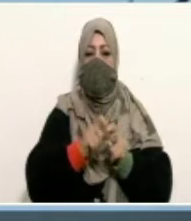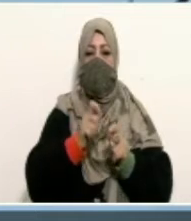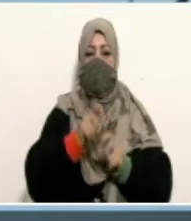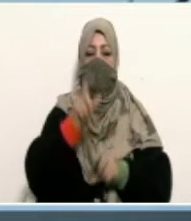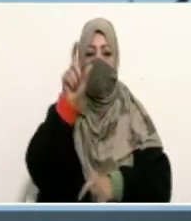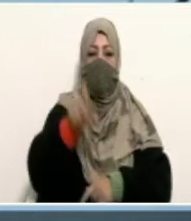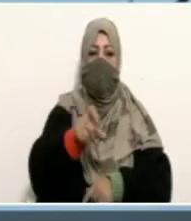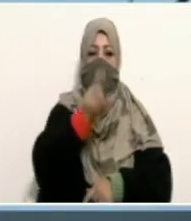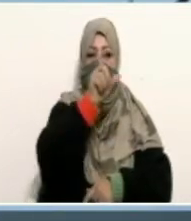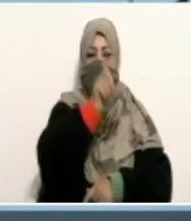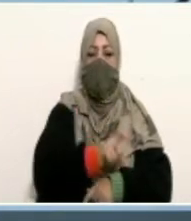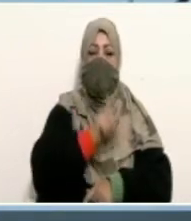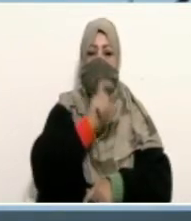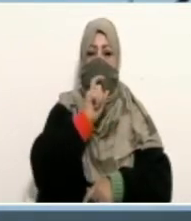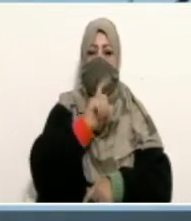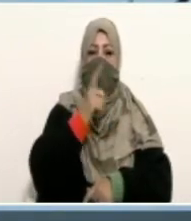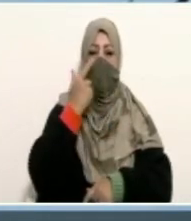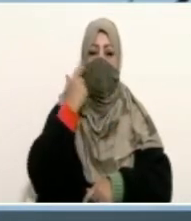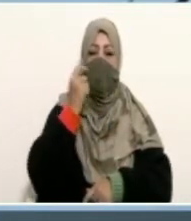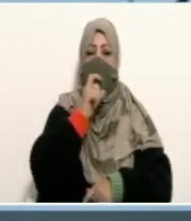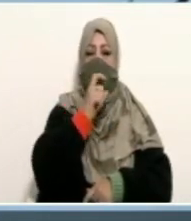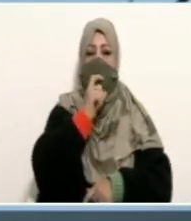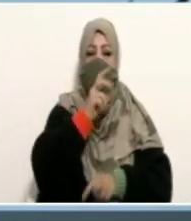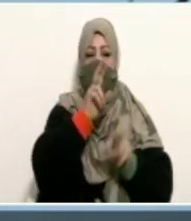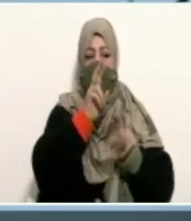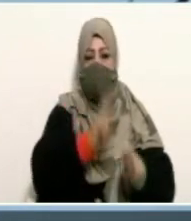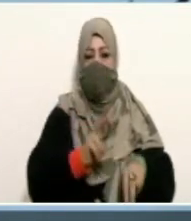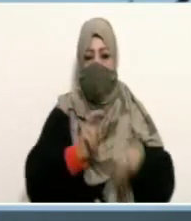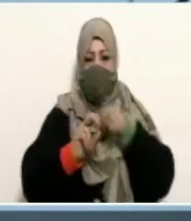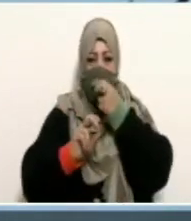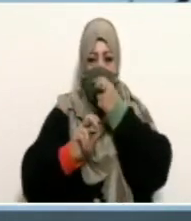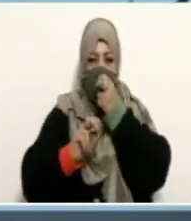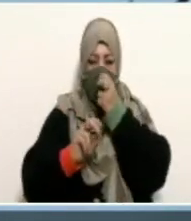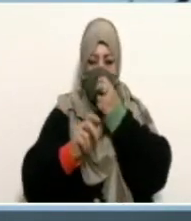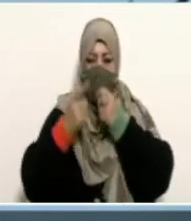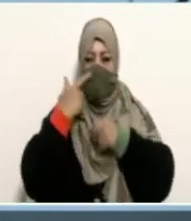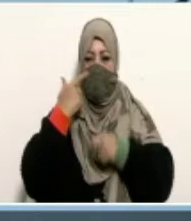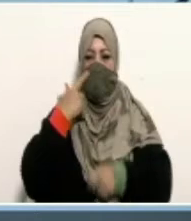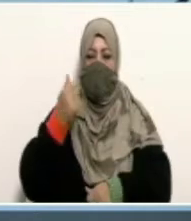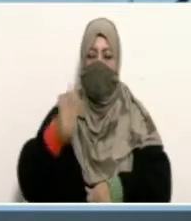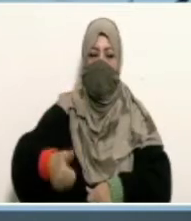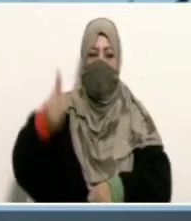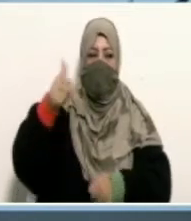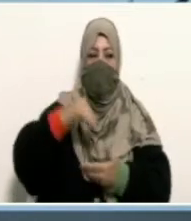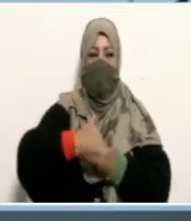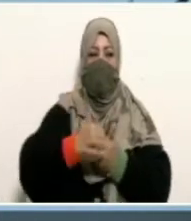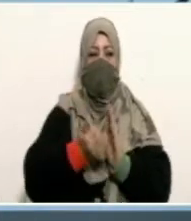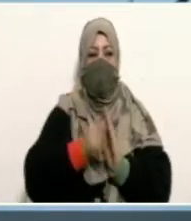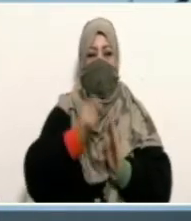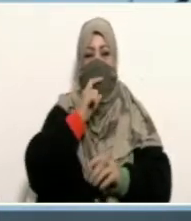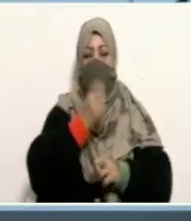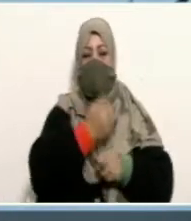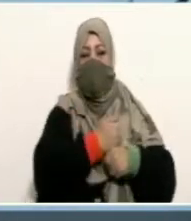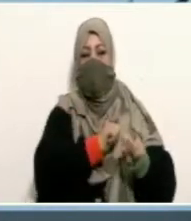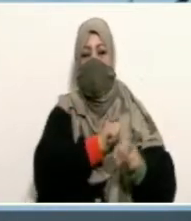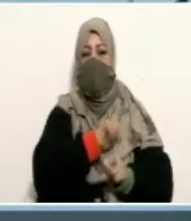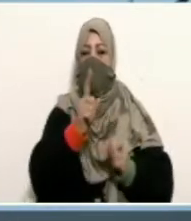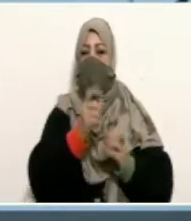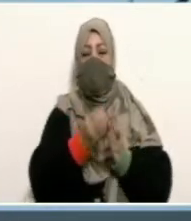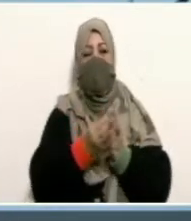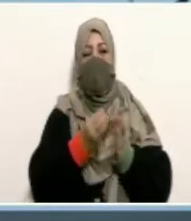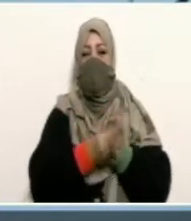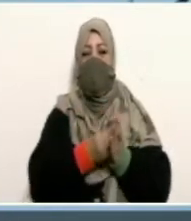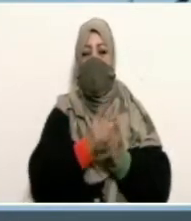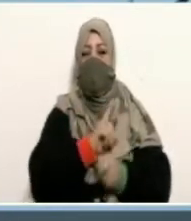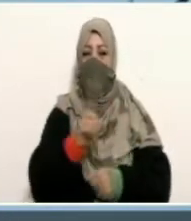بناته أو عفوا على بنيه دون بناته فنمنعه، لا يجوز لك ذلك. وقد صدرت بذلك فتاوى في